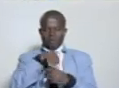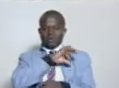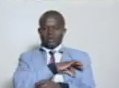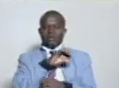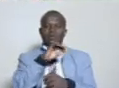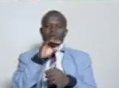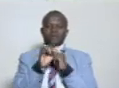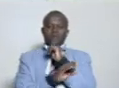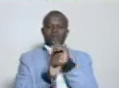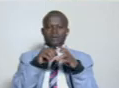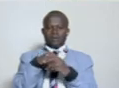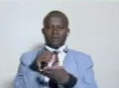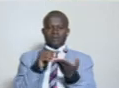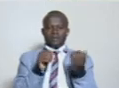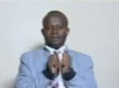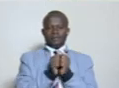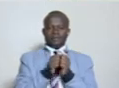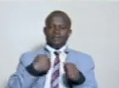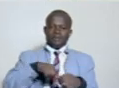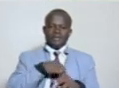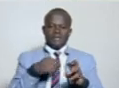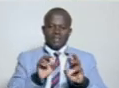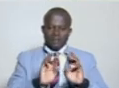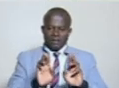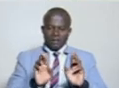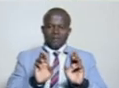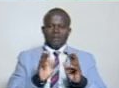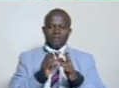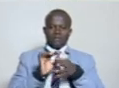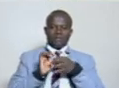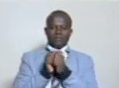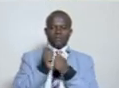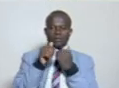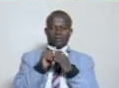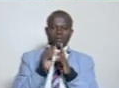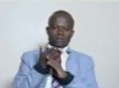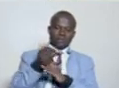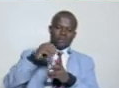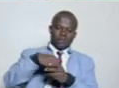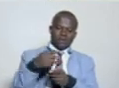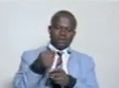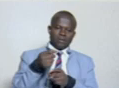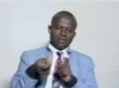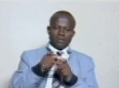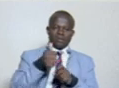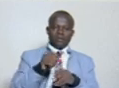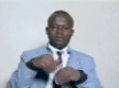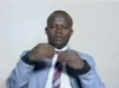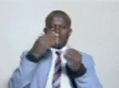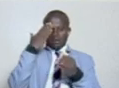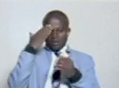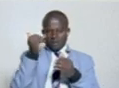bihugu bigize uyu muryango. Turateganya yuko dufatanyije nabo tuzanyuzamo amafaranga tukongerayo twabahaga kugira